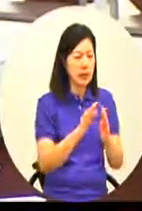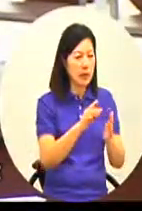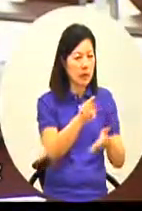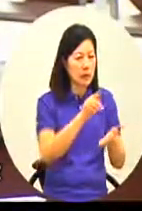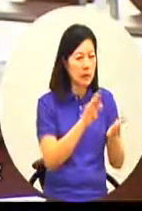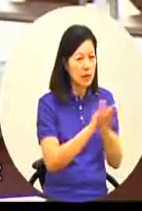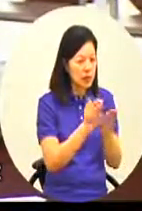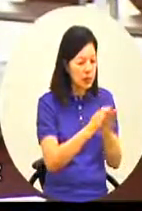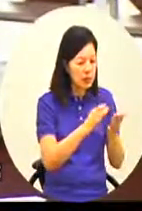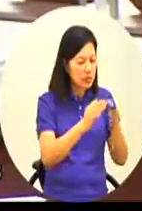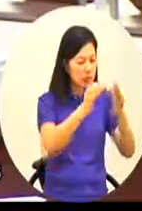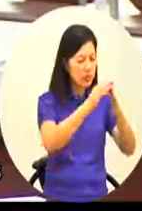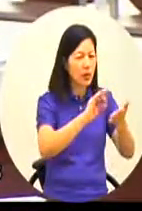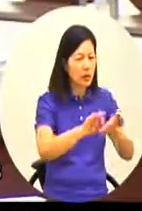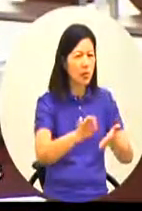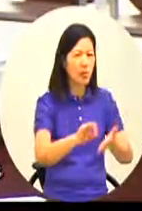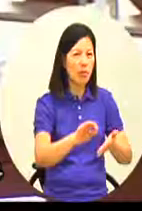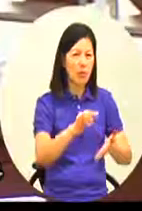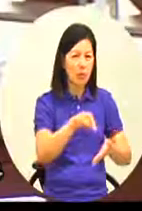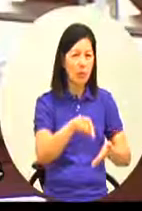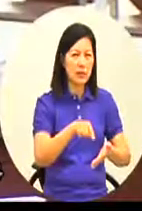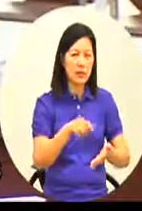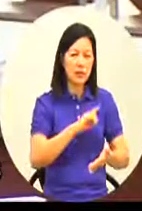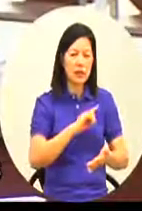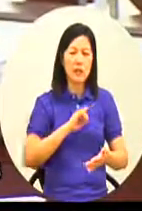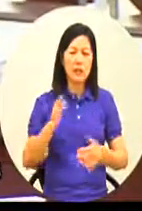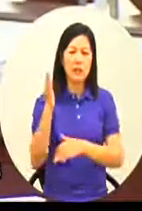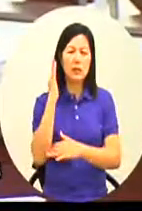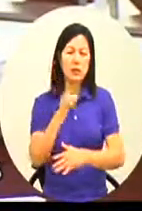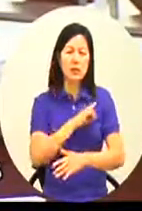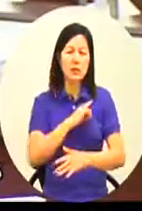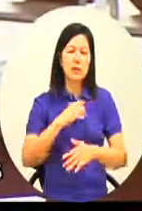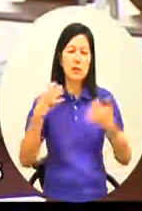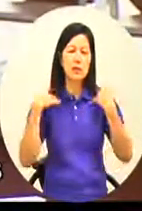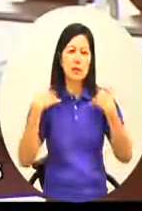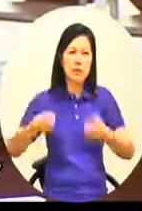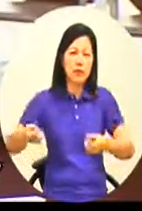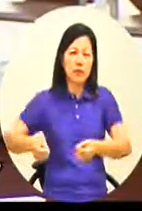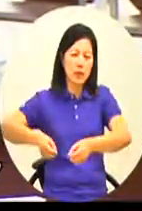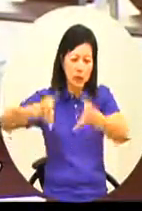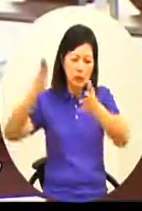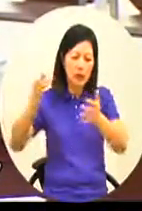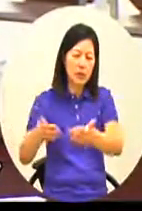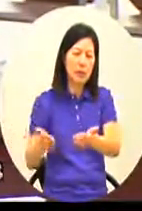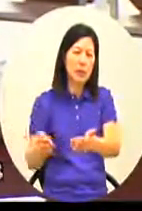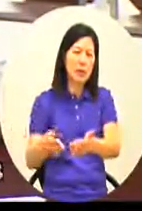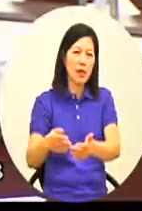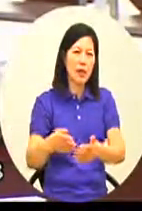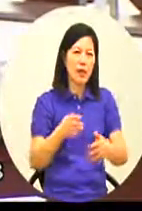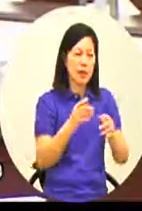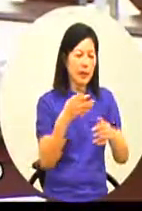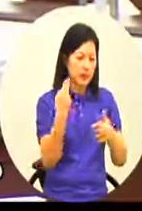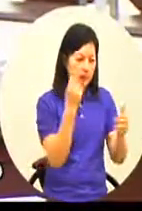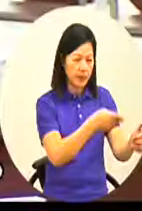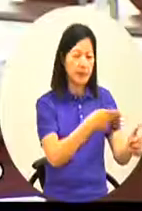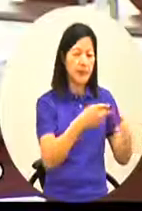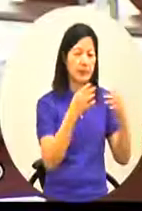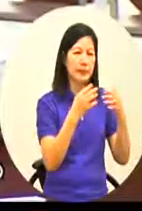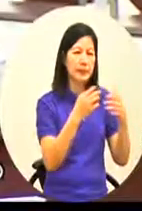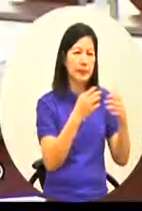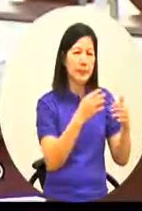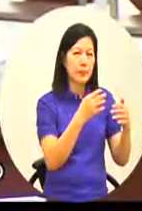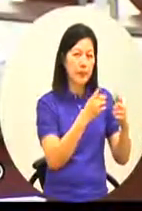来讲，你听无？但是咱公司的无恁家己去，恁去到庙宇维护，我认为是可以啦，对不对？啊，看你发龙气有